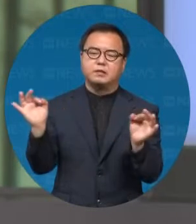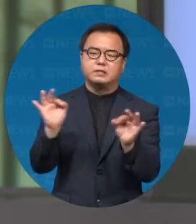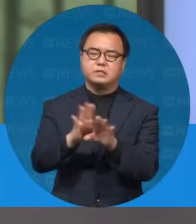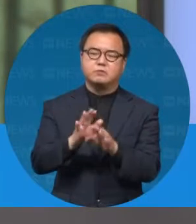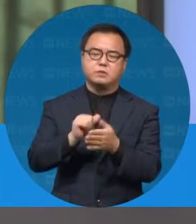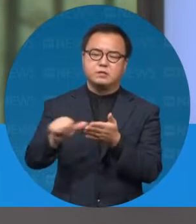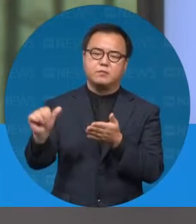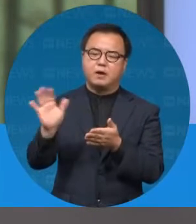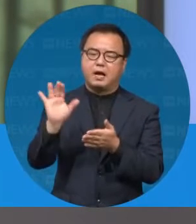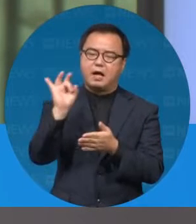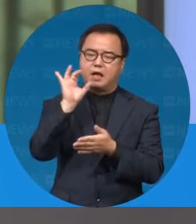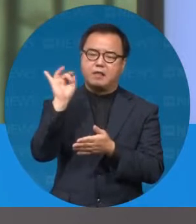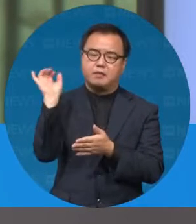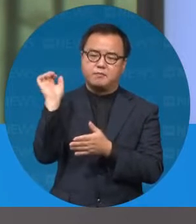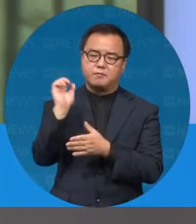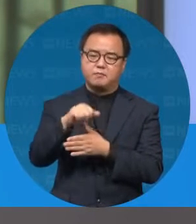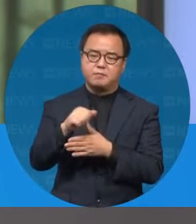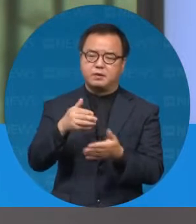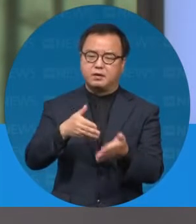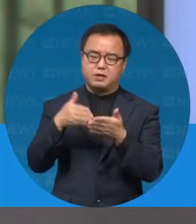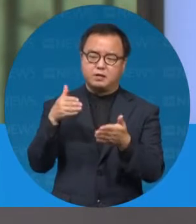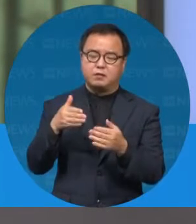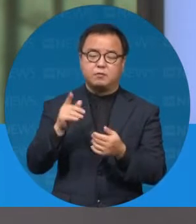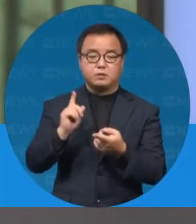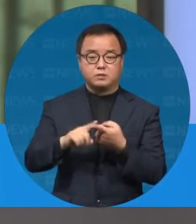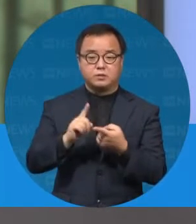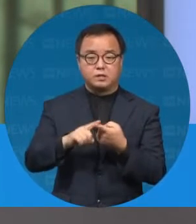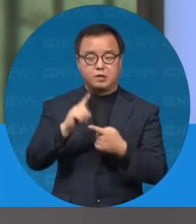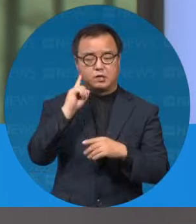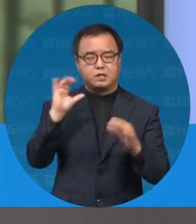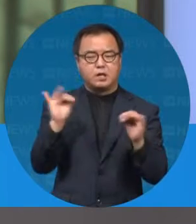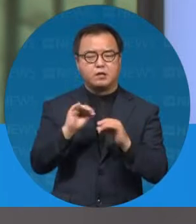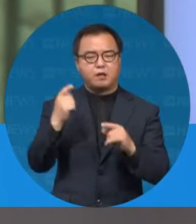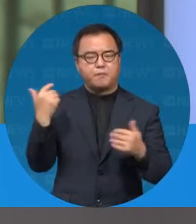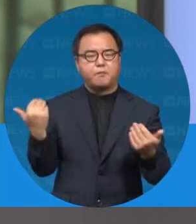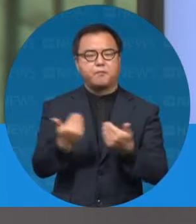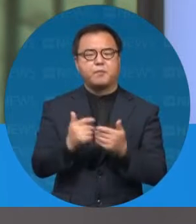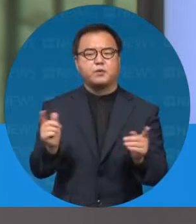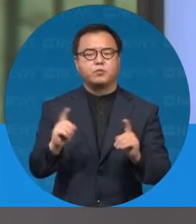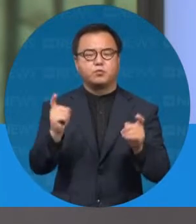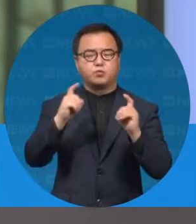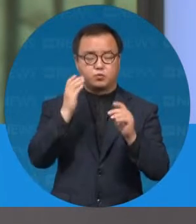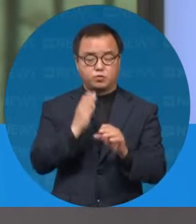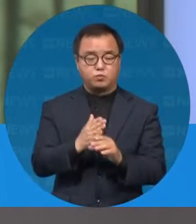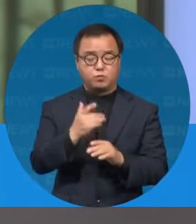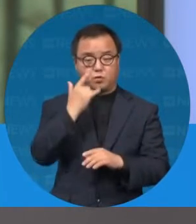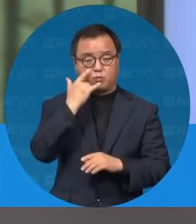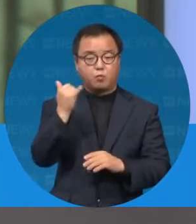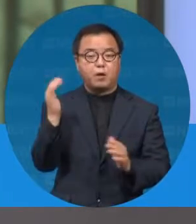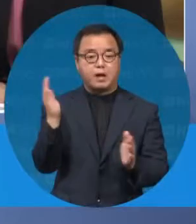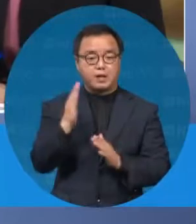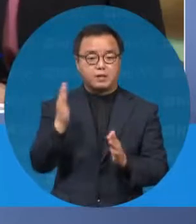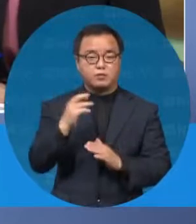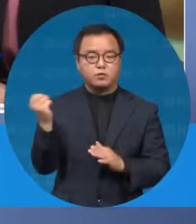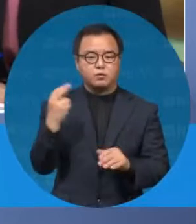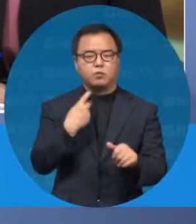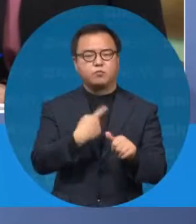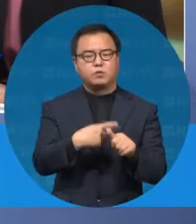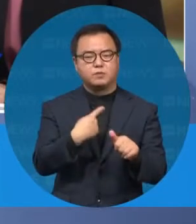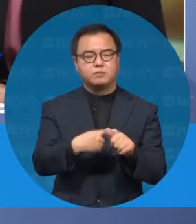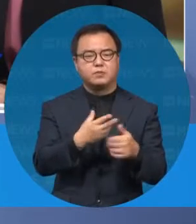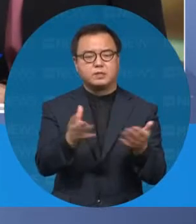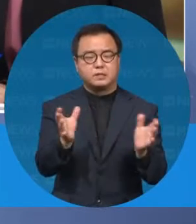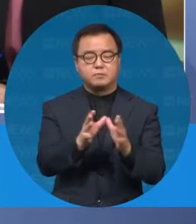판결을 내놓았는데요 이 판결을 두고도 찬반 논란이 뜨겁게 가열되고 있습니다 부모와 학생을 포함한 비평가들은